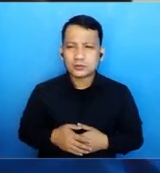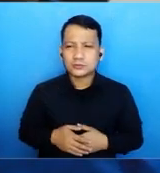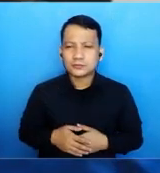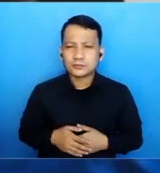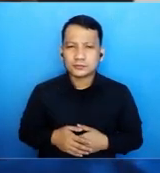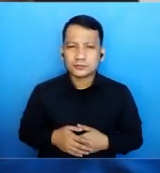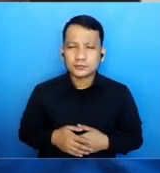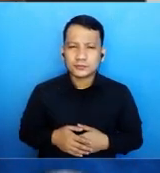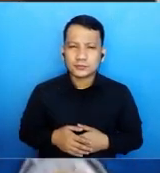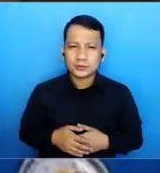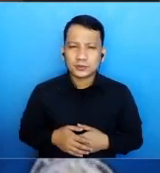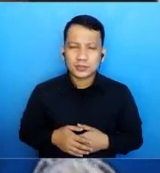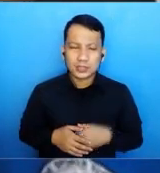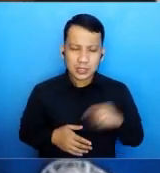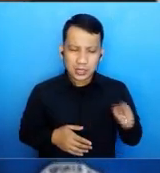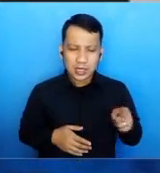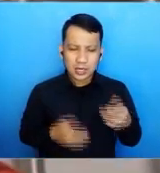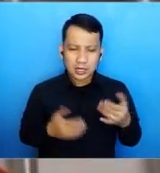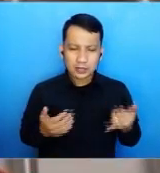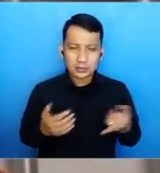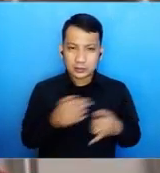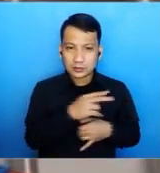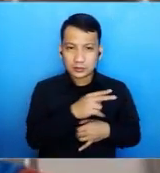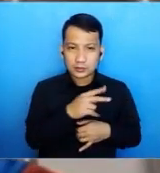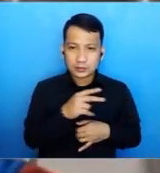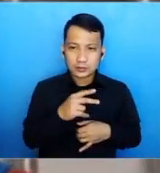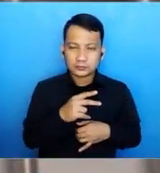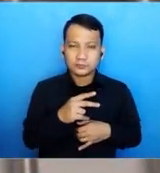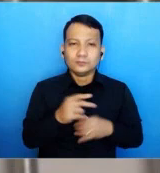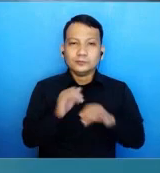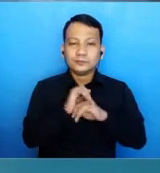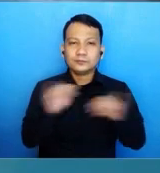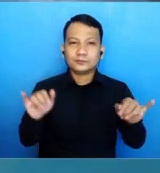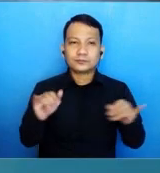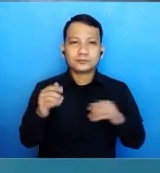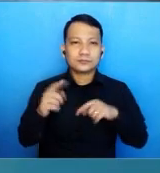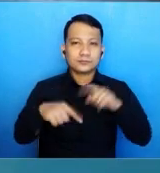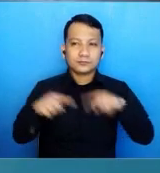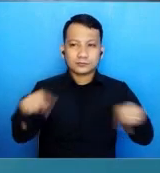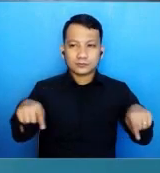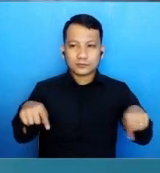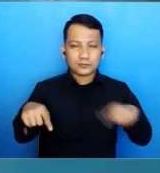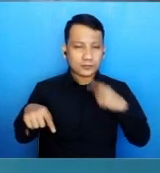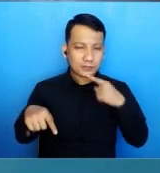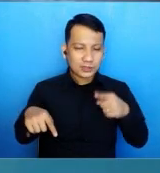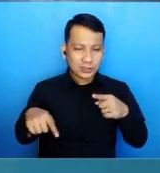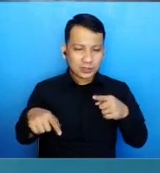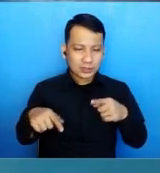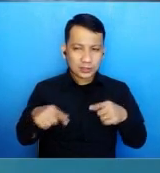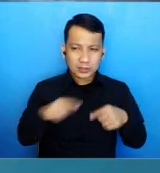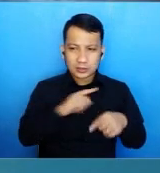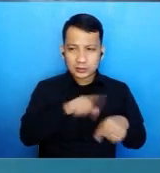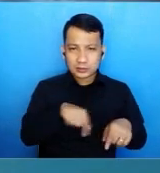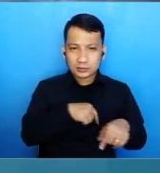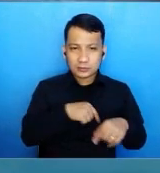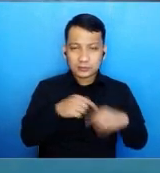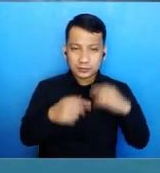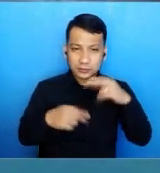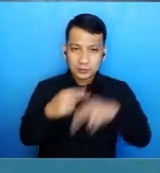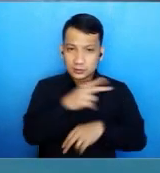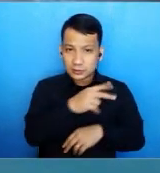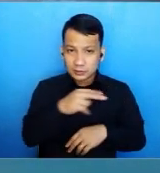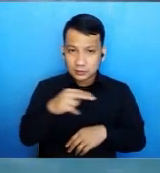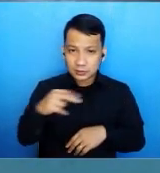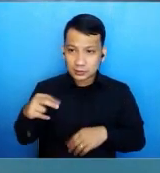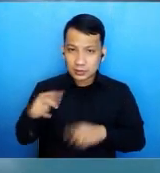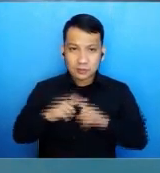para swimming kasi, meron lang kaming classification na tinatawag. Yung ano naman, is yung swimming, wala naman po siya